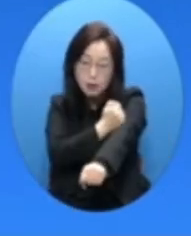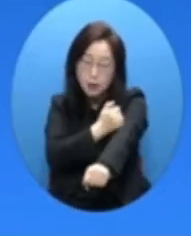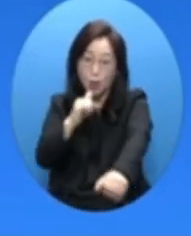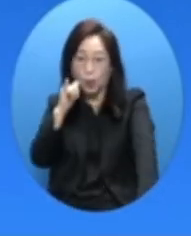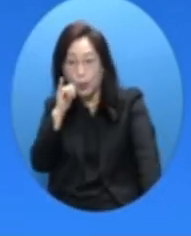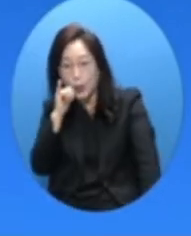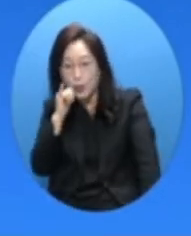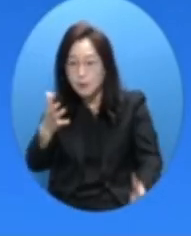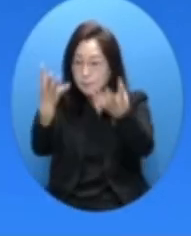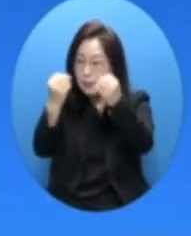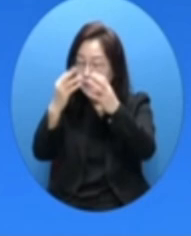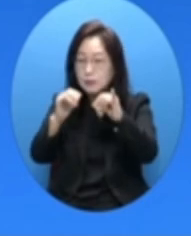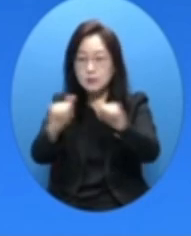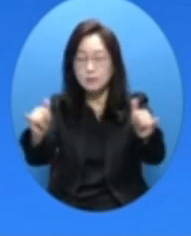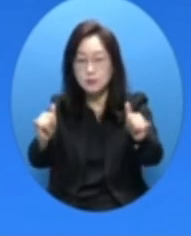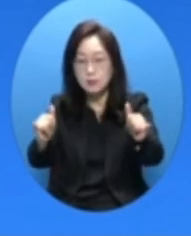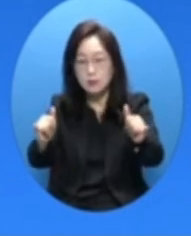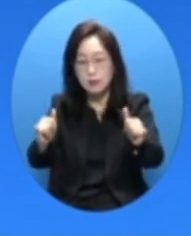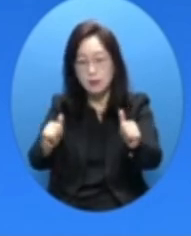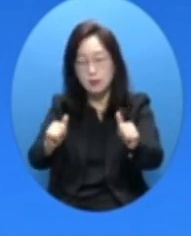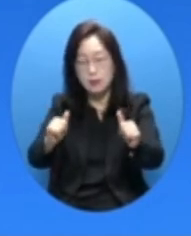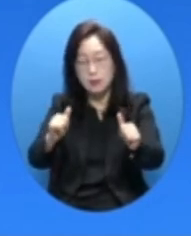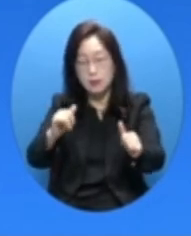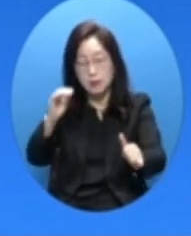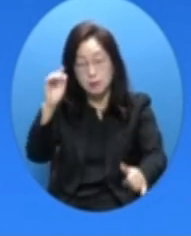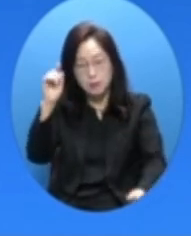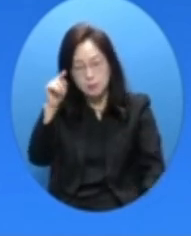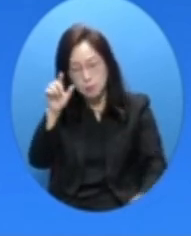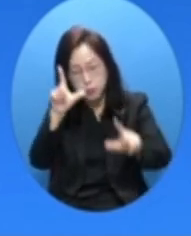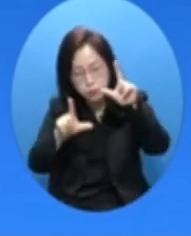빠진 수많은 애들이 팬이 돼 가고 있습니다